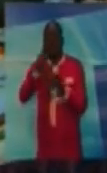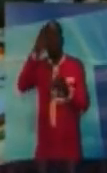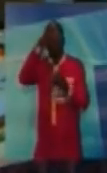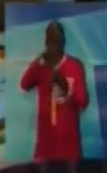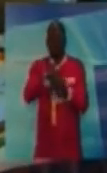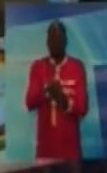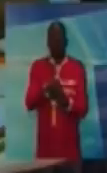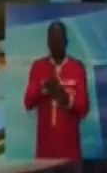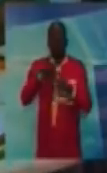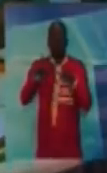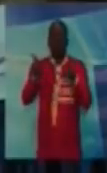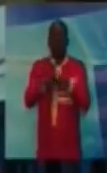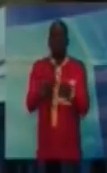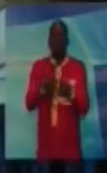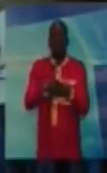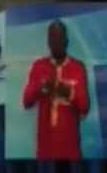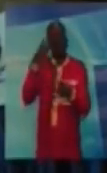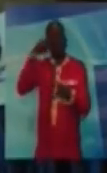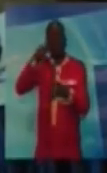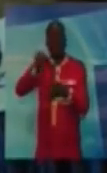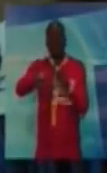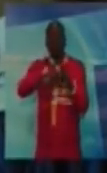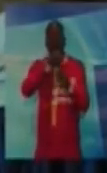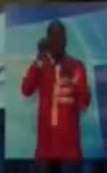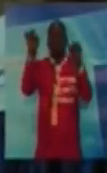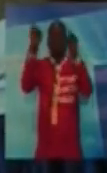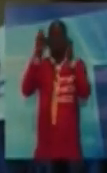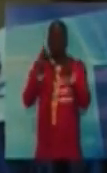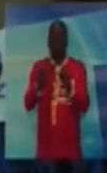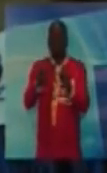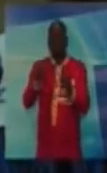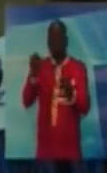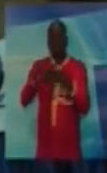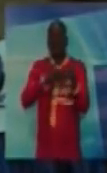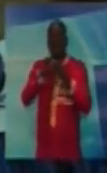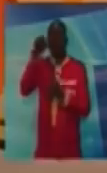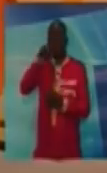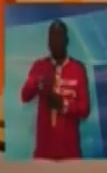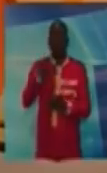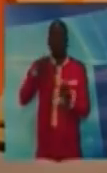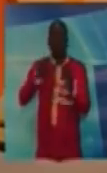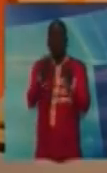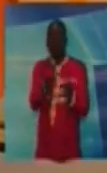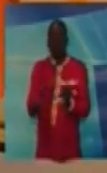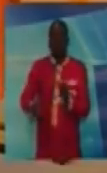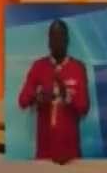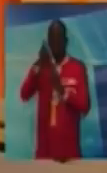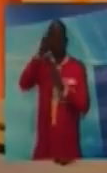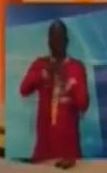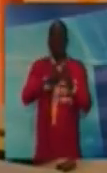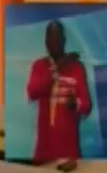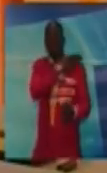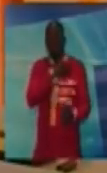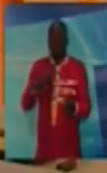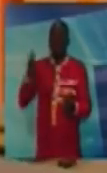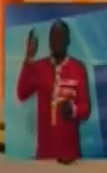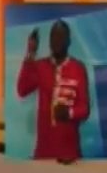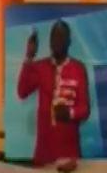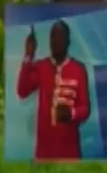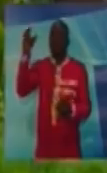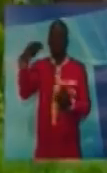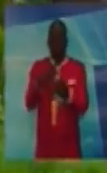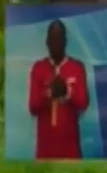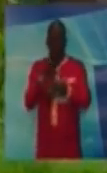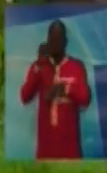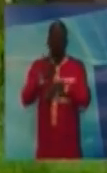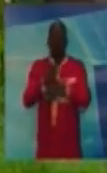sein, mais aussi de redynamiser l'institution afin qu'elle soit un outil de développement et de la démocratie. C'est un nouveau conseil